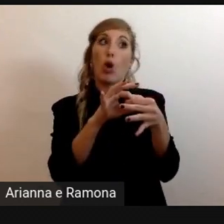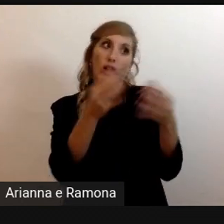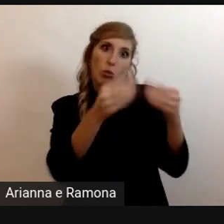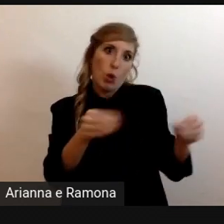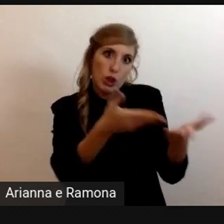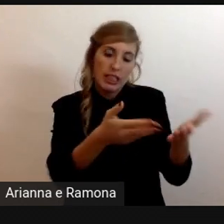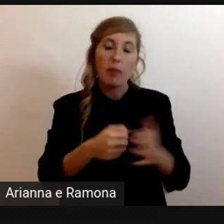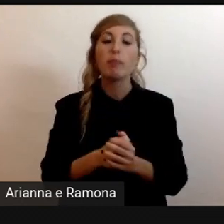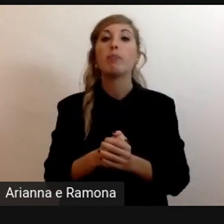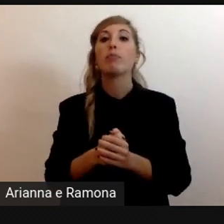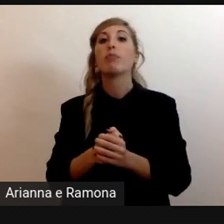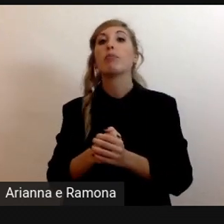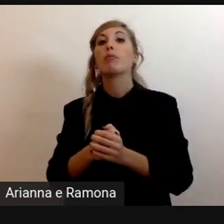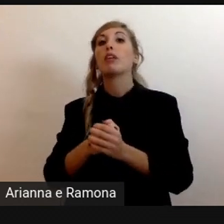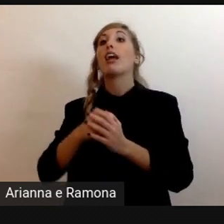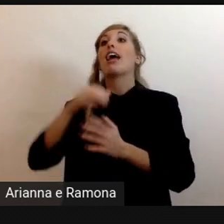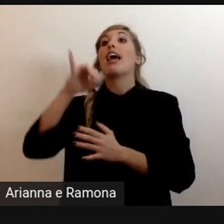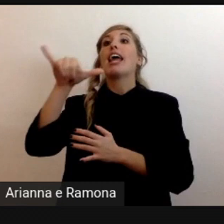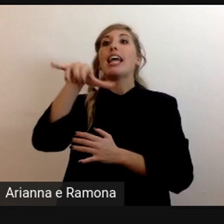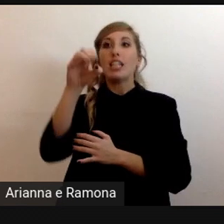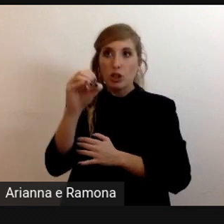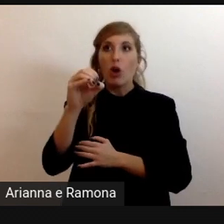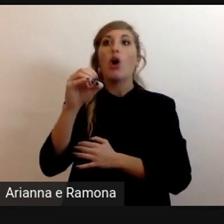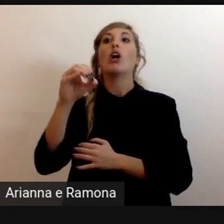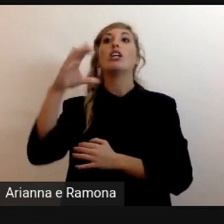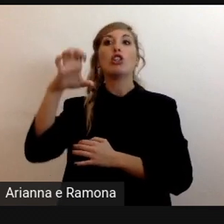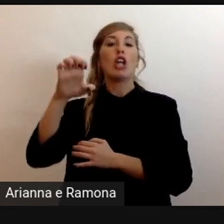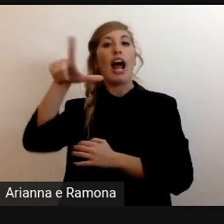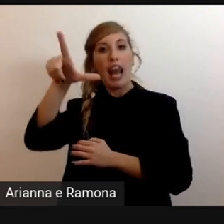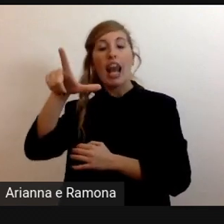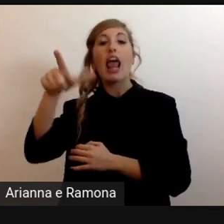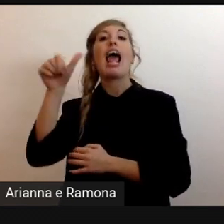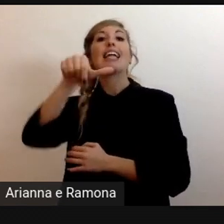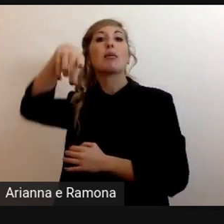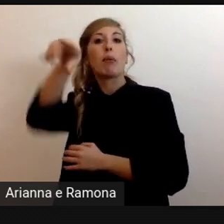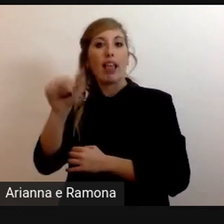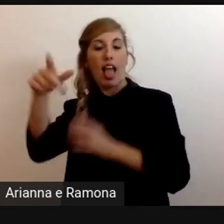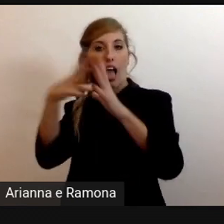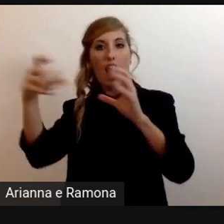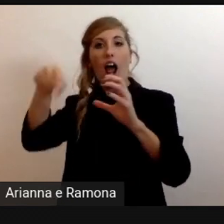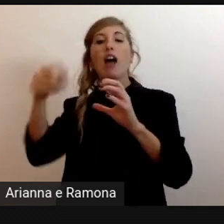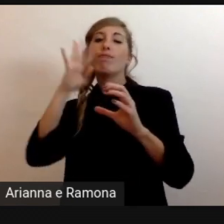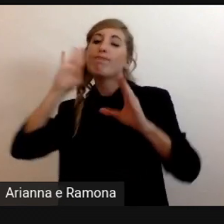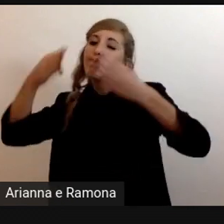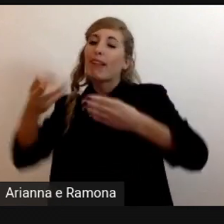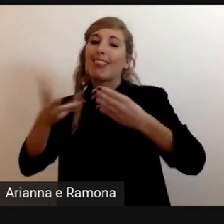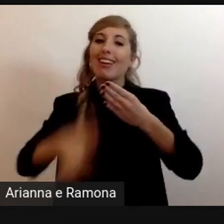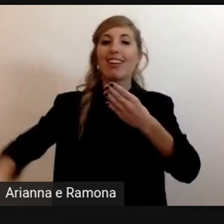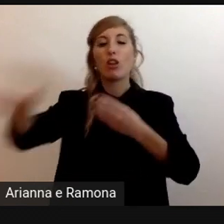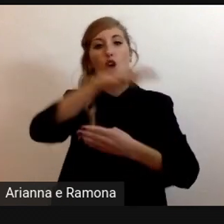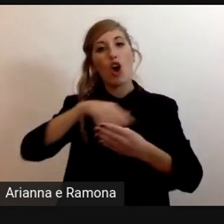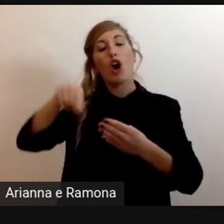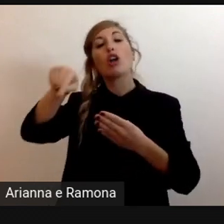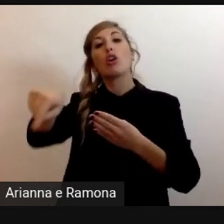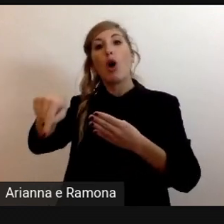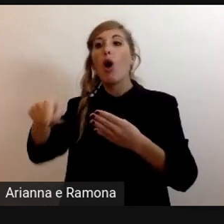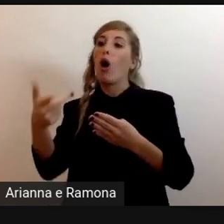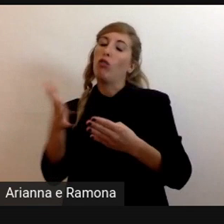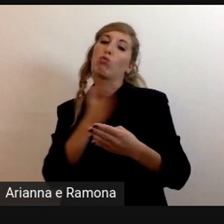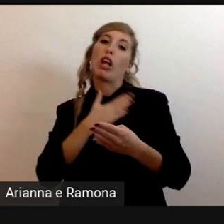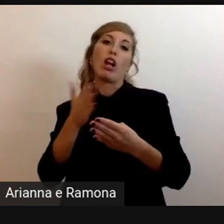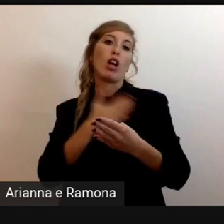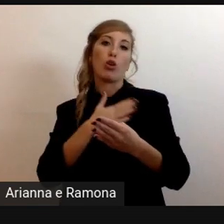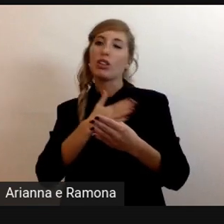ai social spa un importante e industriale del territorio che con generosità sostiene nelle